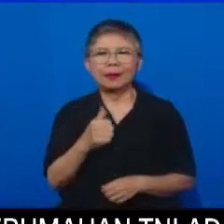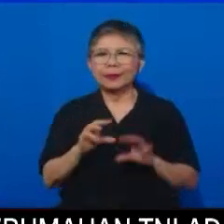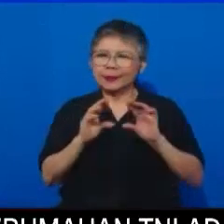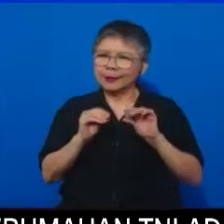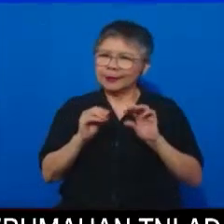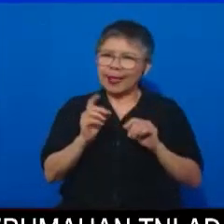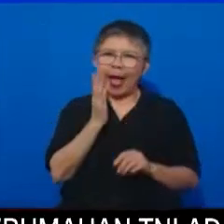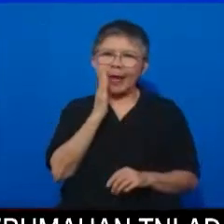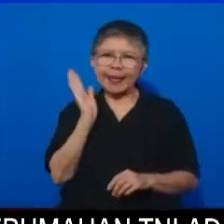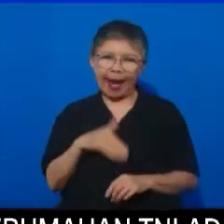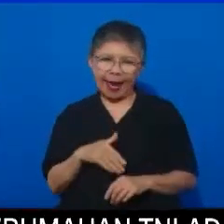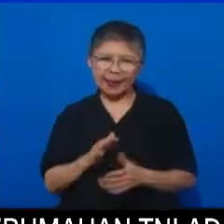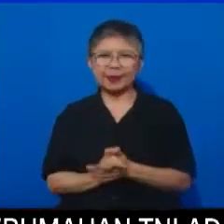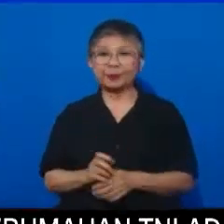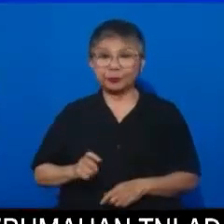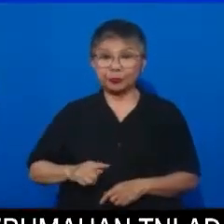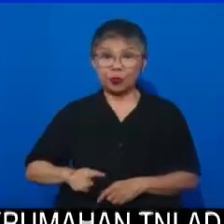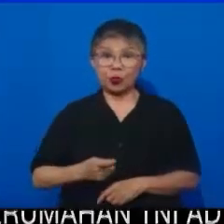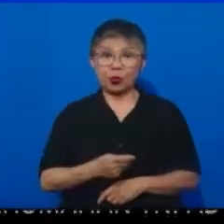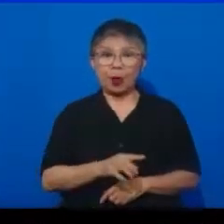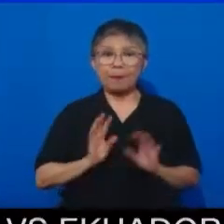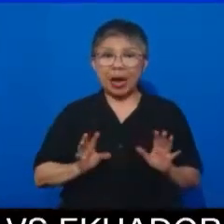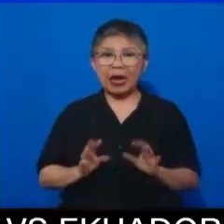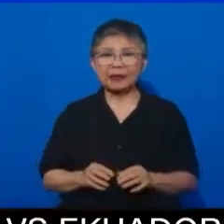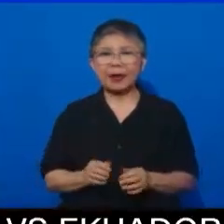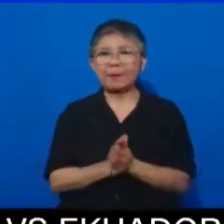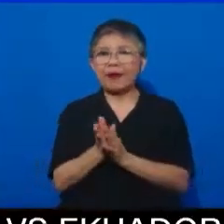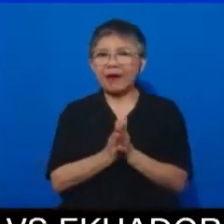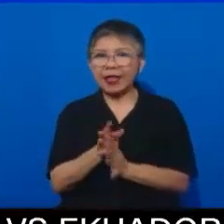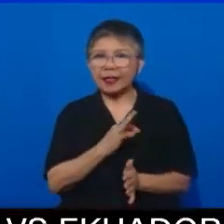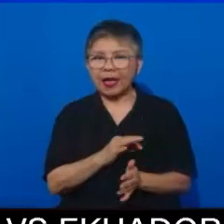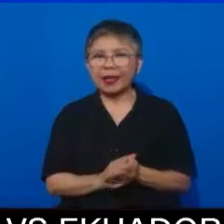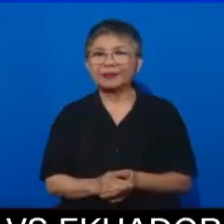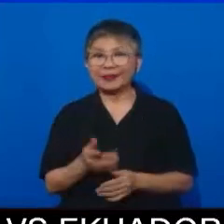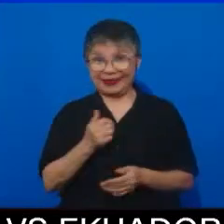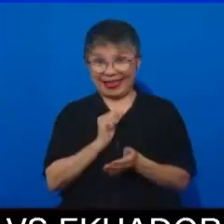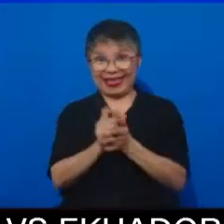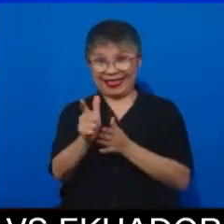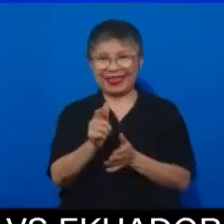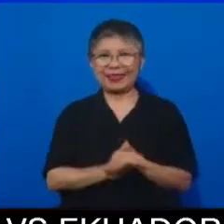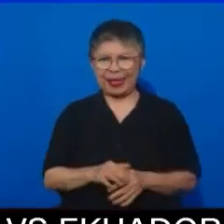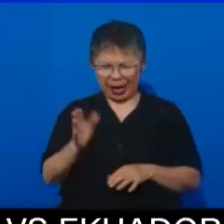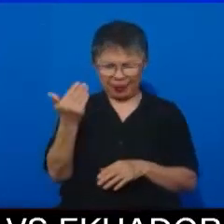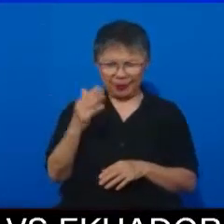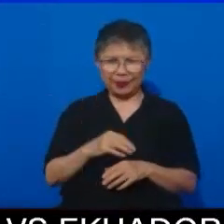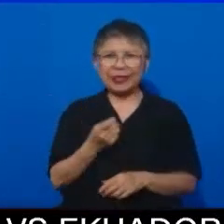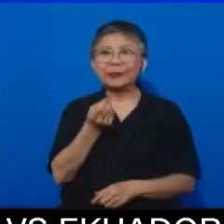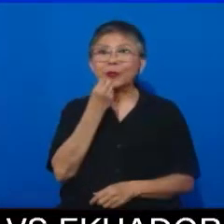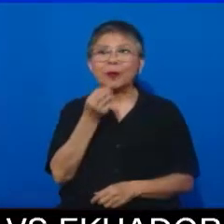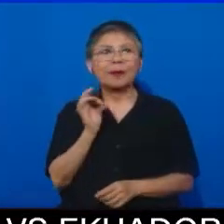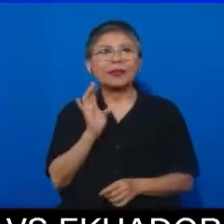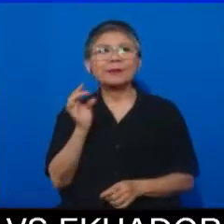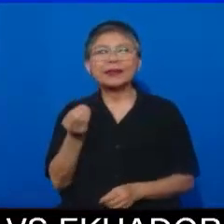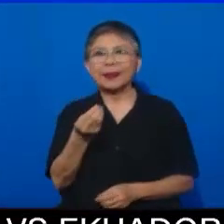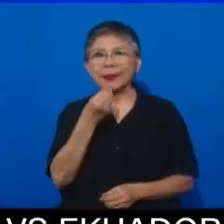yang unik tidak hanya itu belut sendiri juga mengandung banyak manfaat nah jurnalis foto gancar Wicaksono mengajak kita mencicipi beberapa olahan